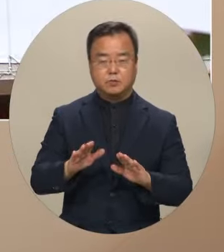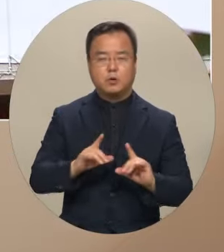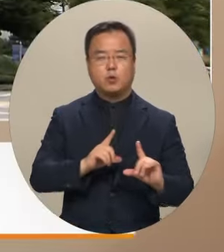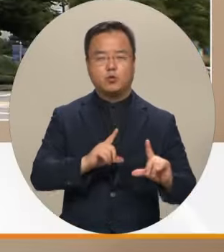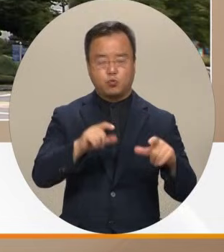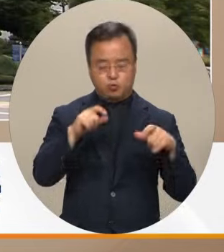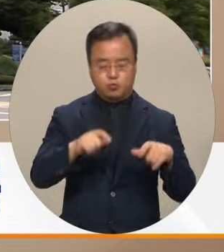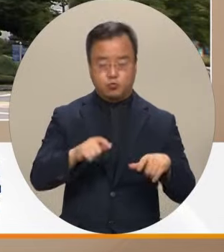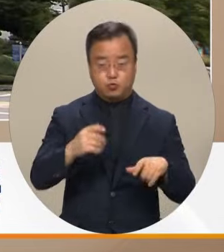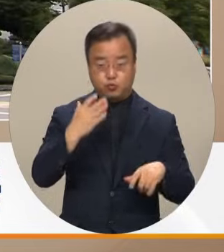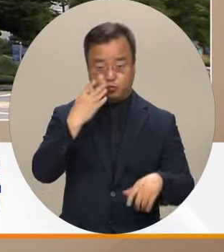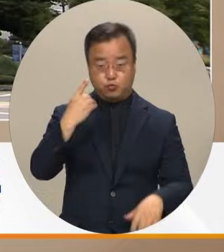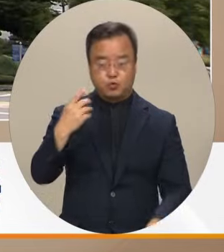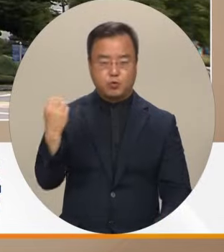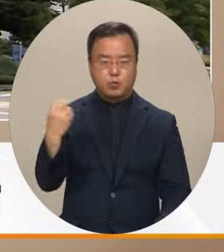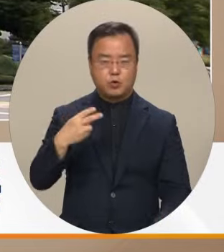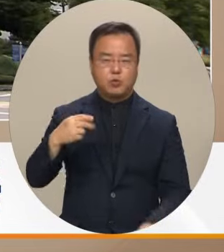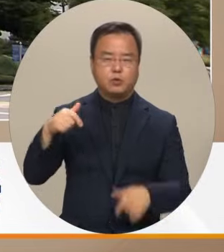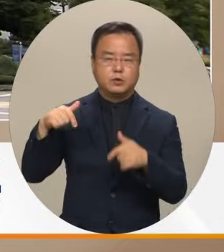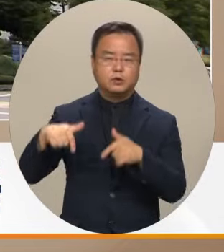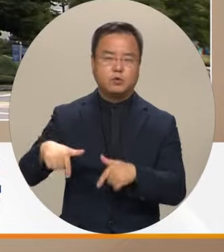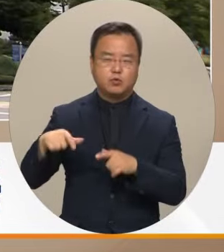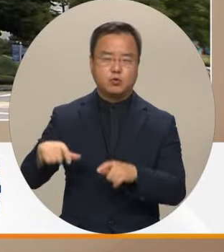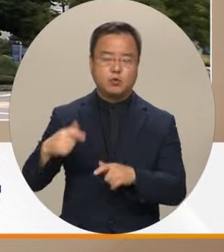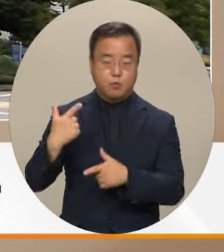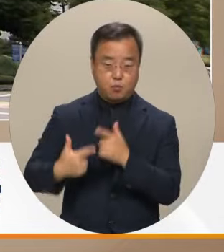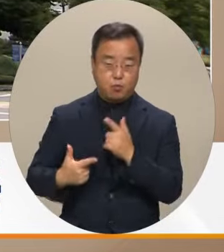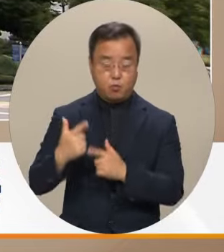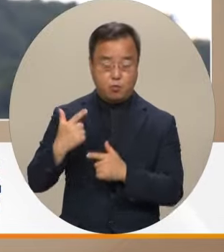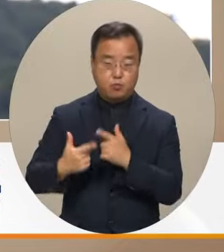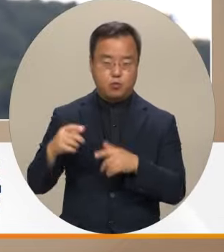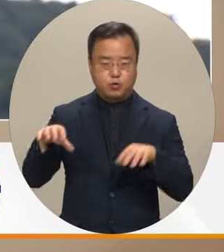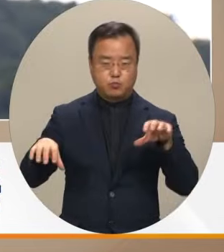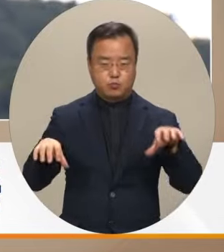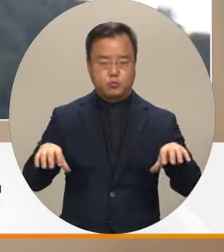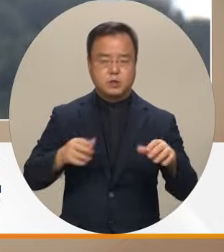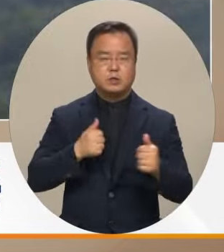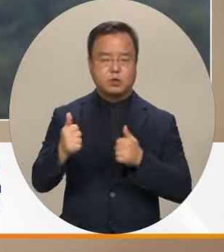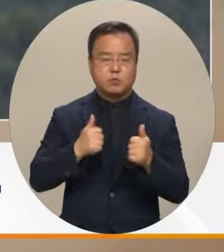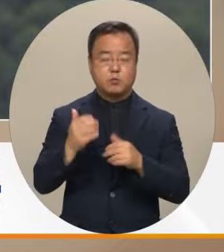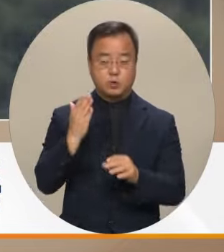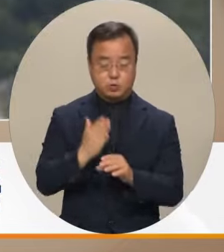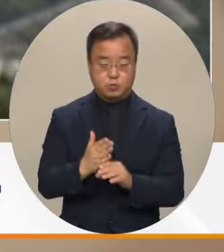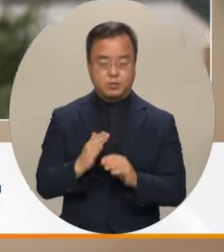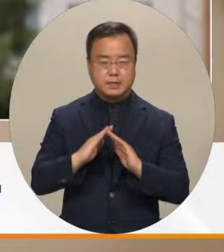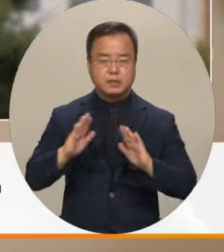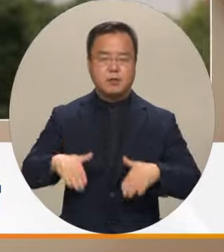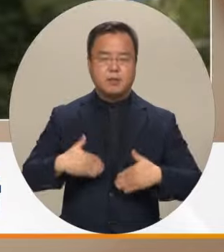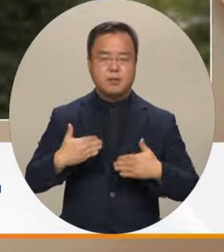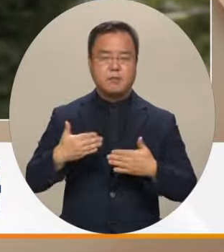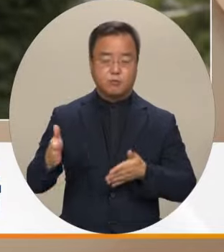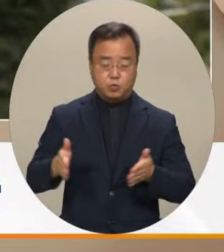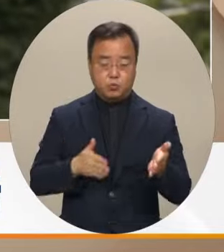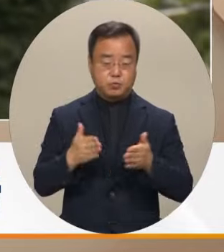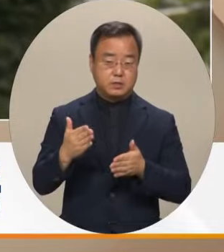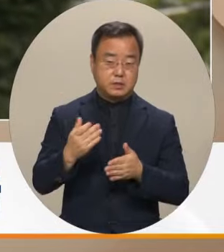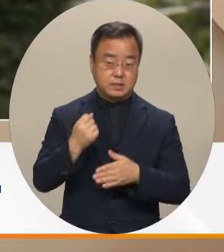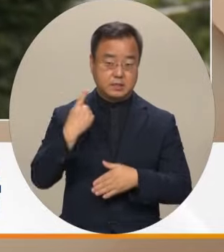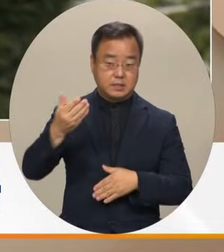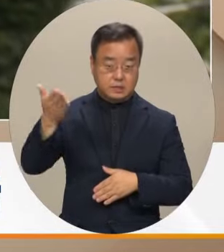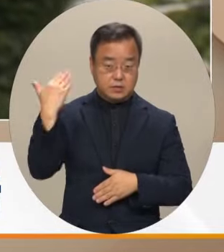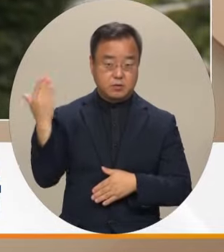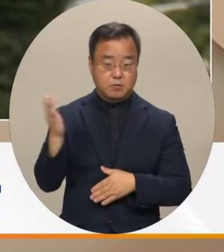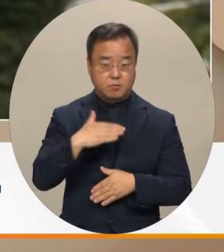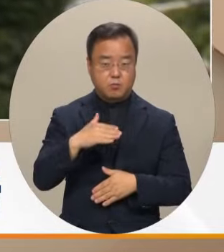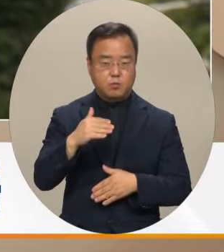순천대 또 서부권에서 목포대가 유치를 놓고 경쟁을 하고 있는데요 전남도는 지난 달부터 정부에 추천할 대학을